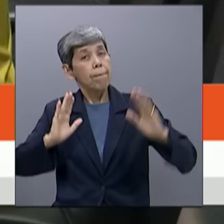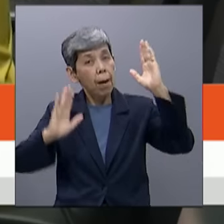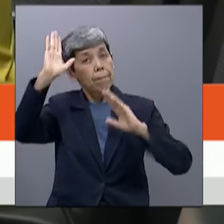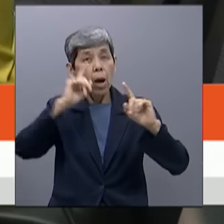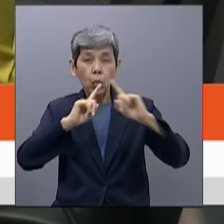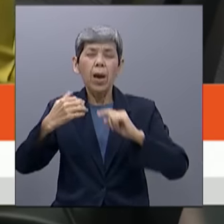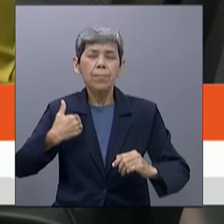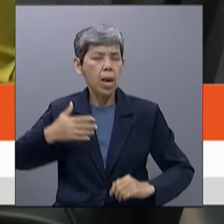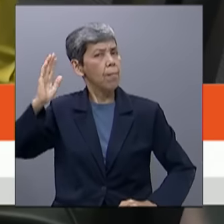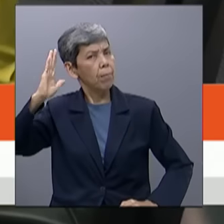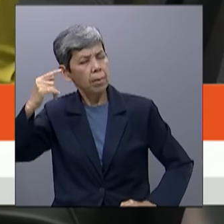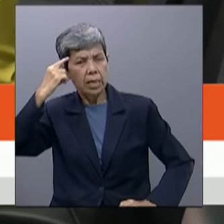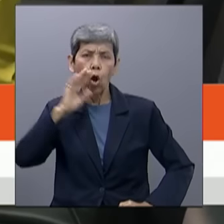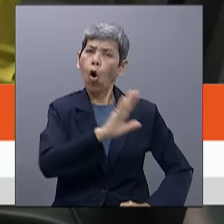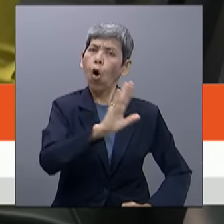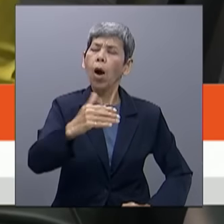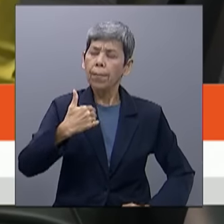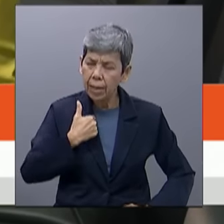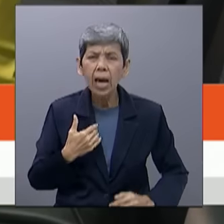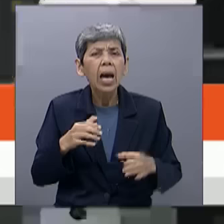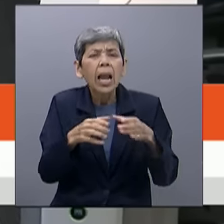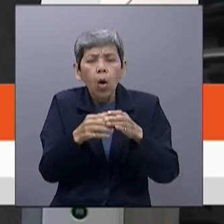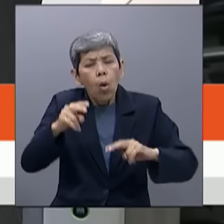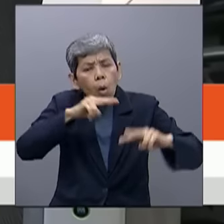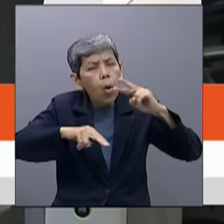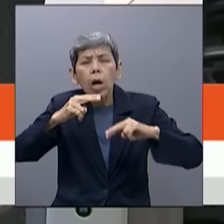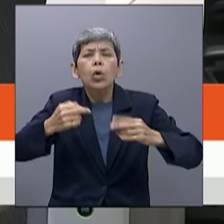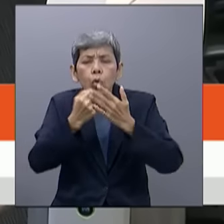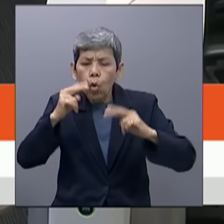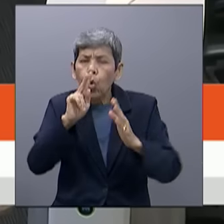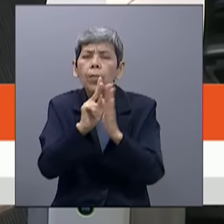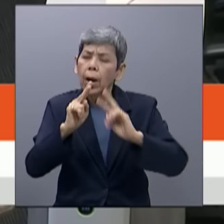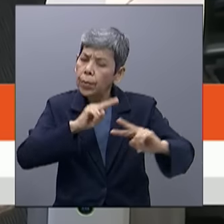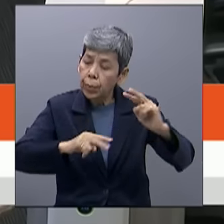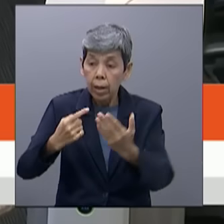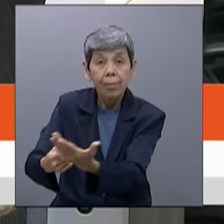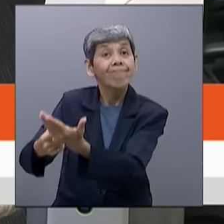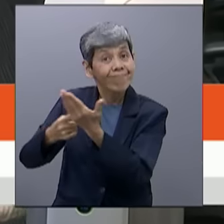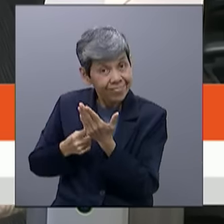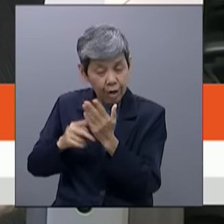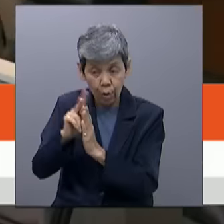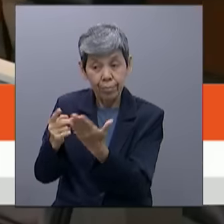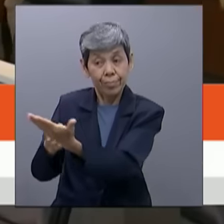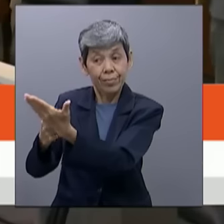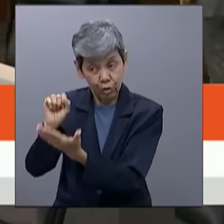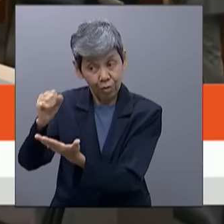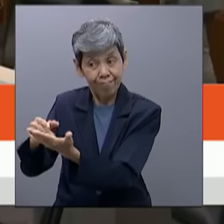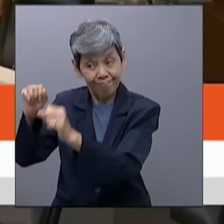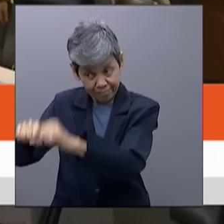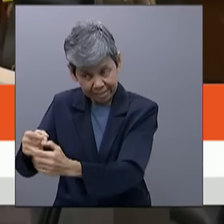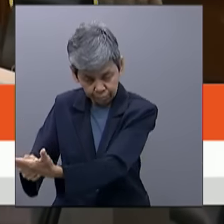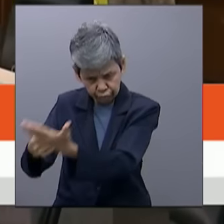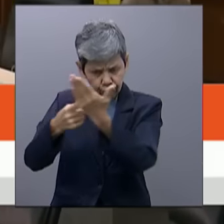่ เพราะอะไรเราเป็นเพียงสภากั่นกรองอะครับเวลาเขาเสนอกฎหมายมาจากสภาผู้แทนราษฎรเ